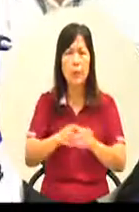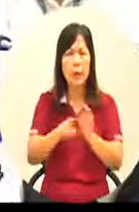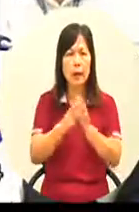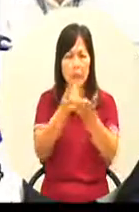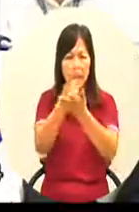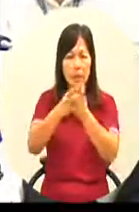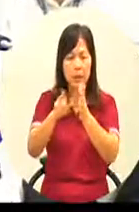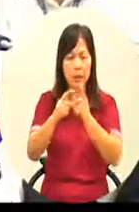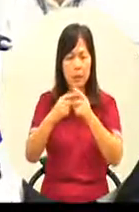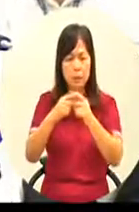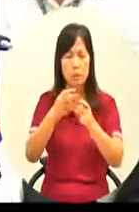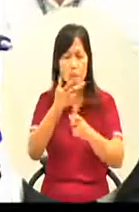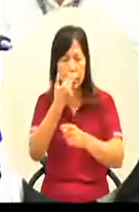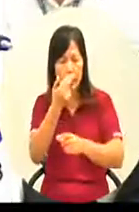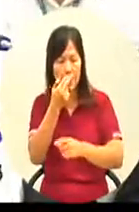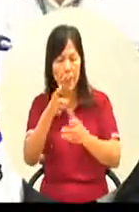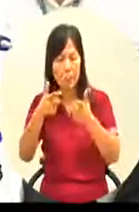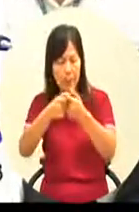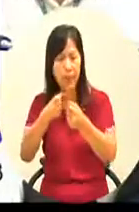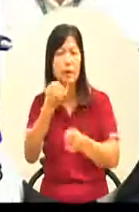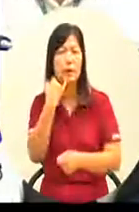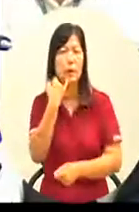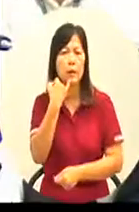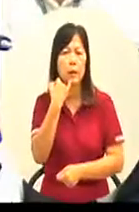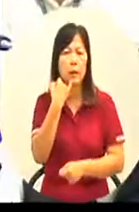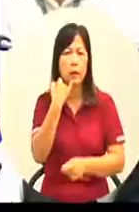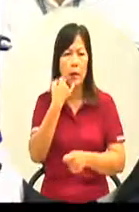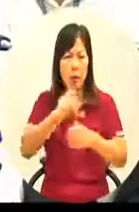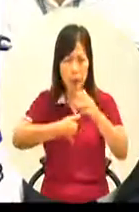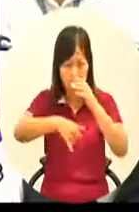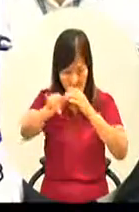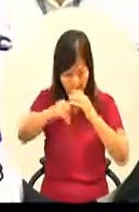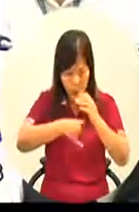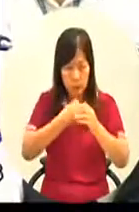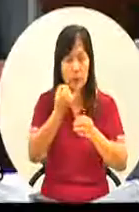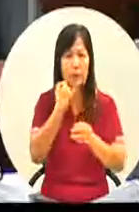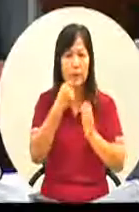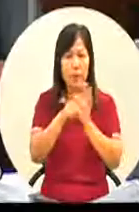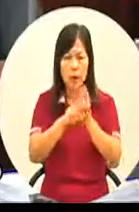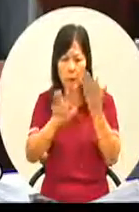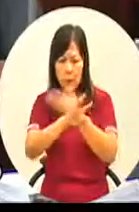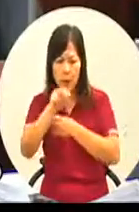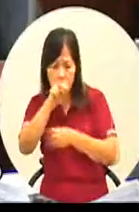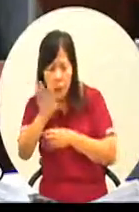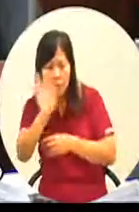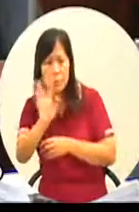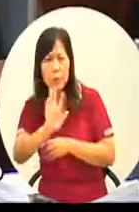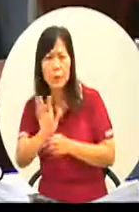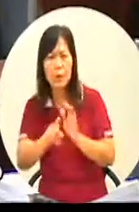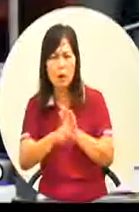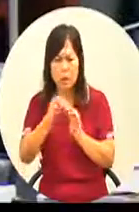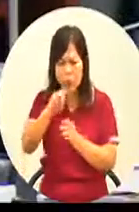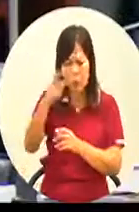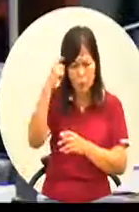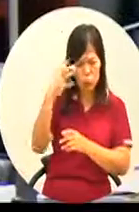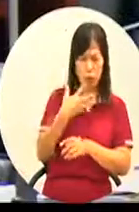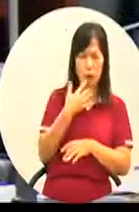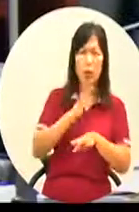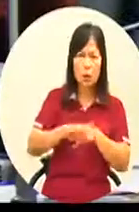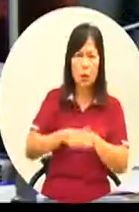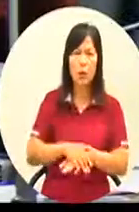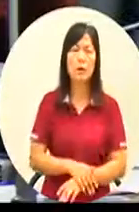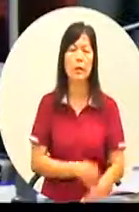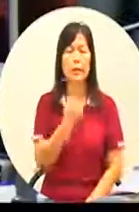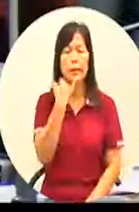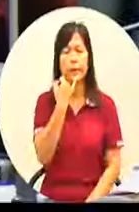旦平衡大家的需求啊， 当通行啊，买当哦，你讲哦，不爱红看到讲哦，俺看到个怪怪， 了解， 好，好不好？